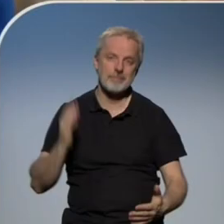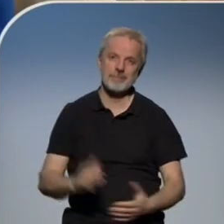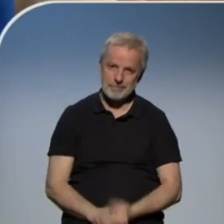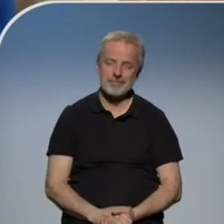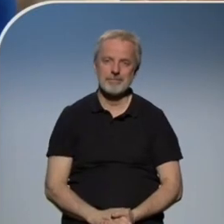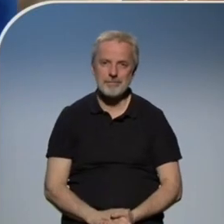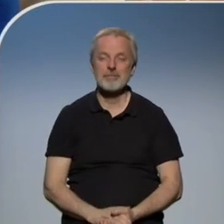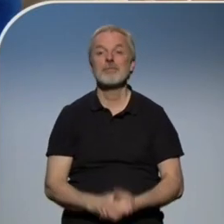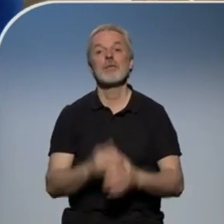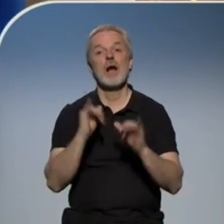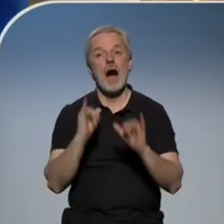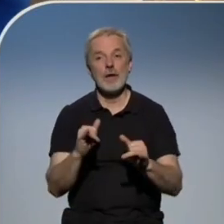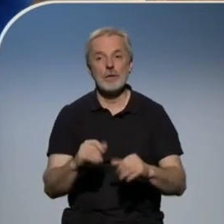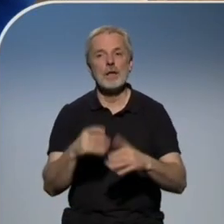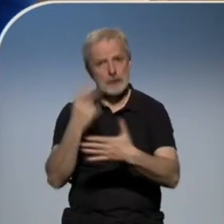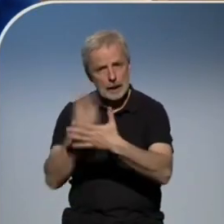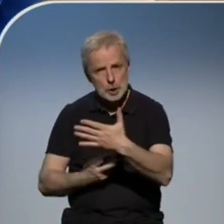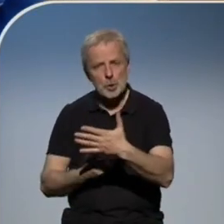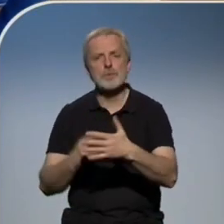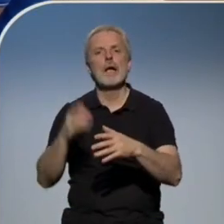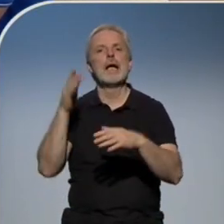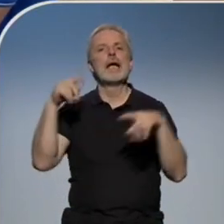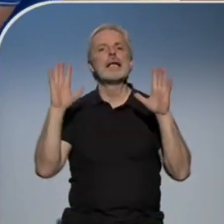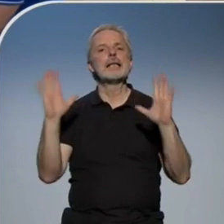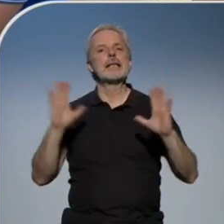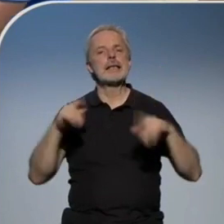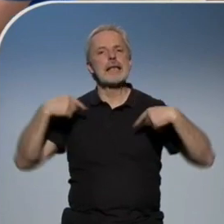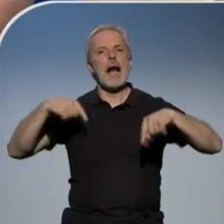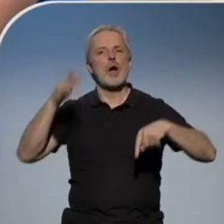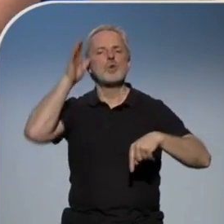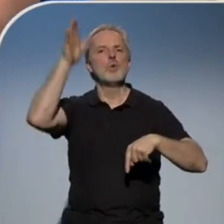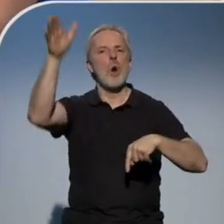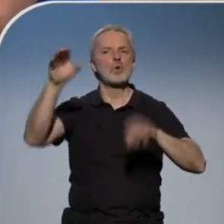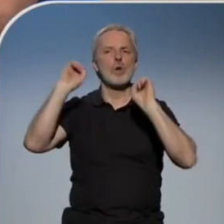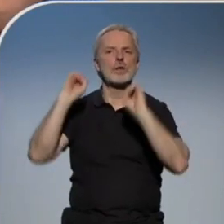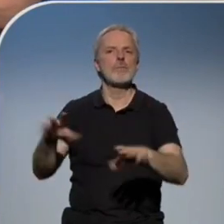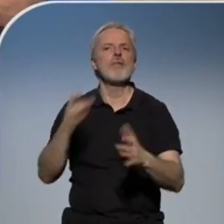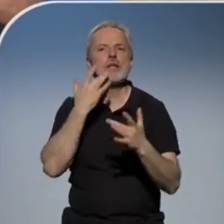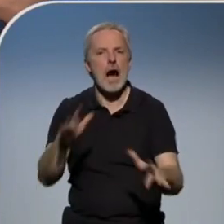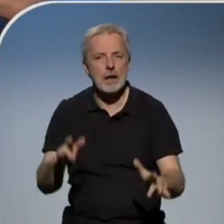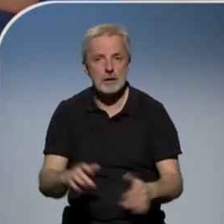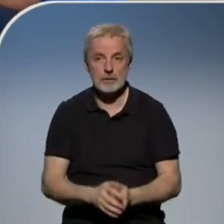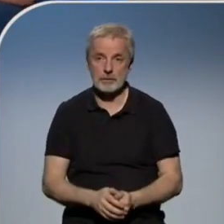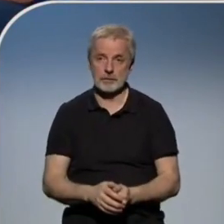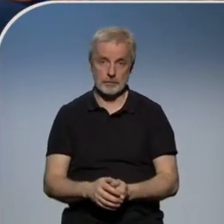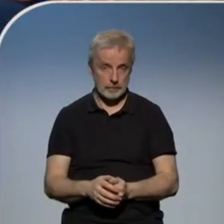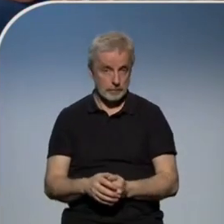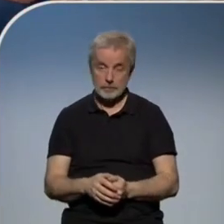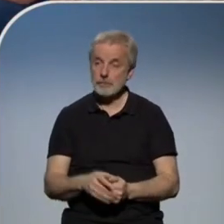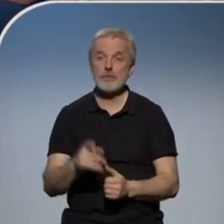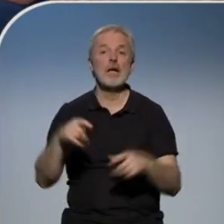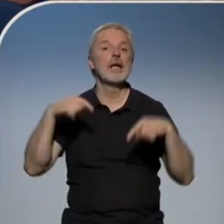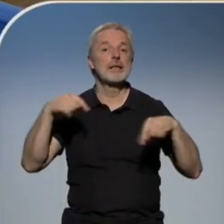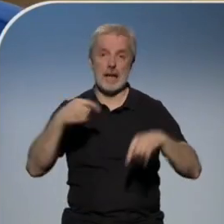zajímavý konkrétní dotaz, jak se zbavit strachu z budoucnosti, aby nás příliš neochromoval. Strach je návyk. Malé dítě se nebojí budoucnosti.